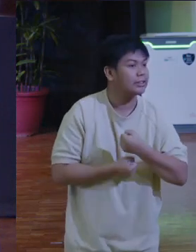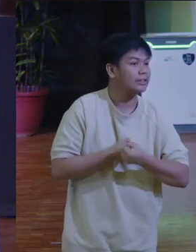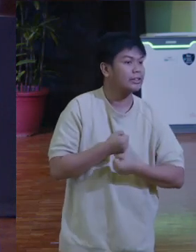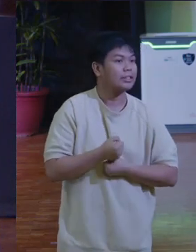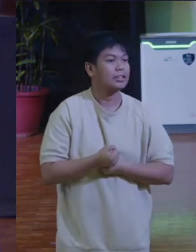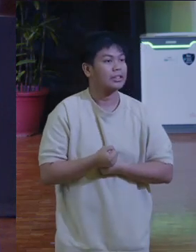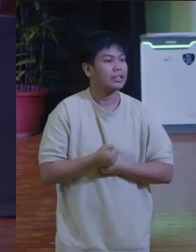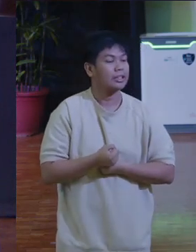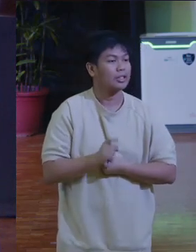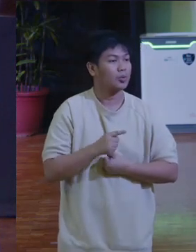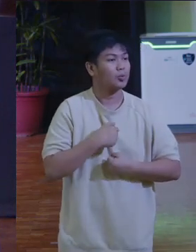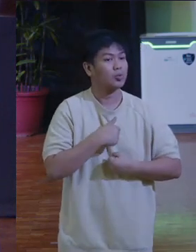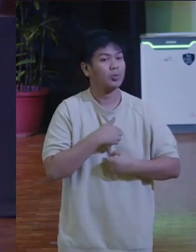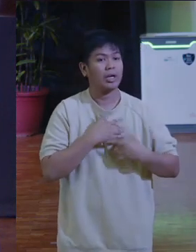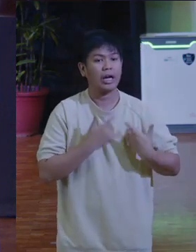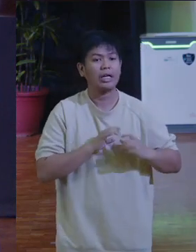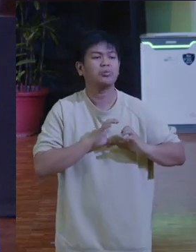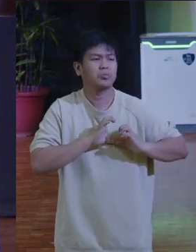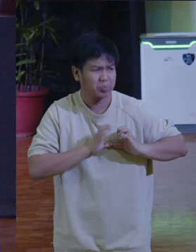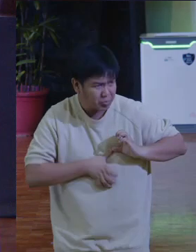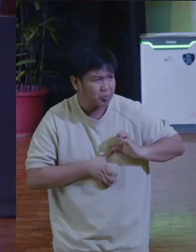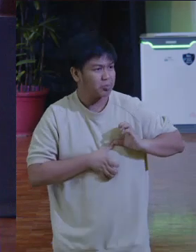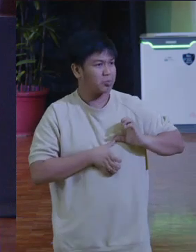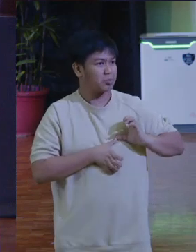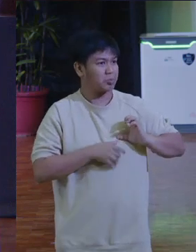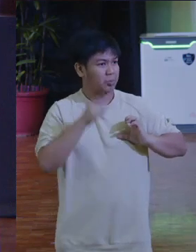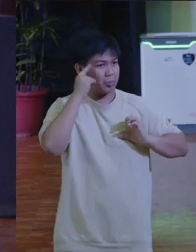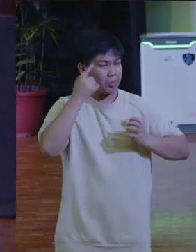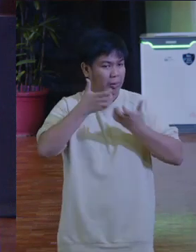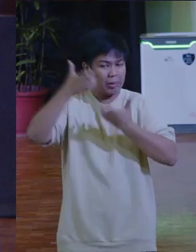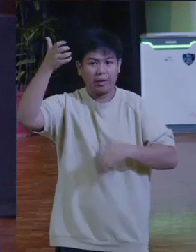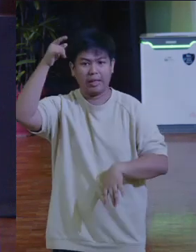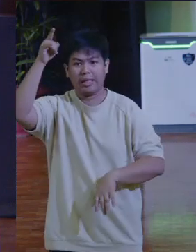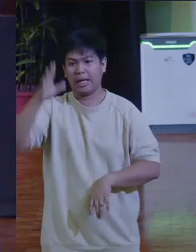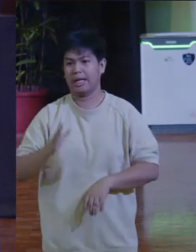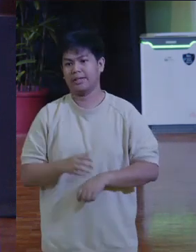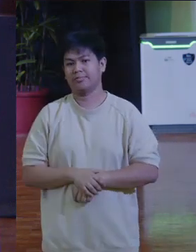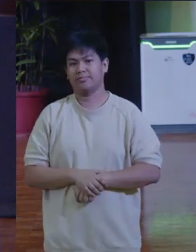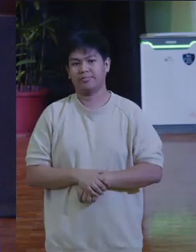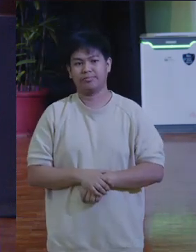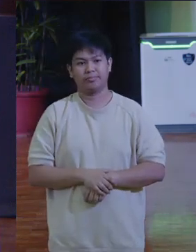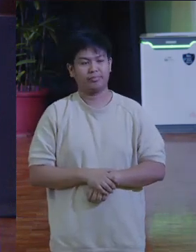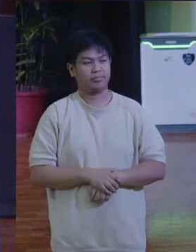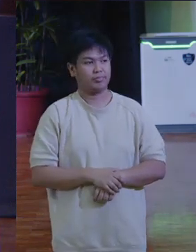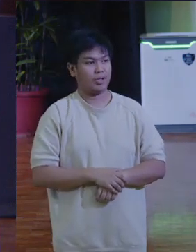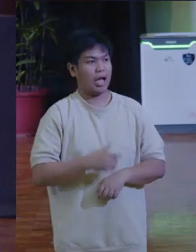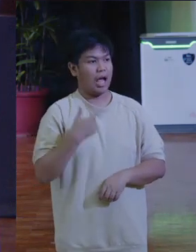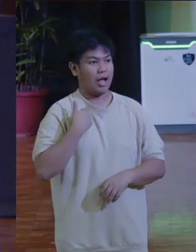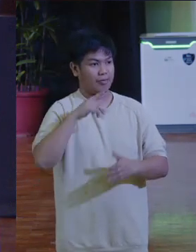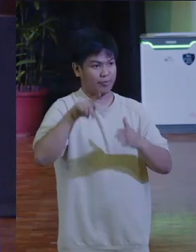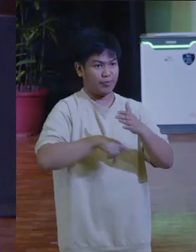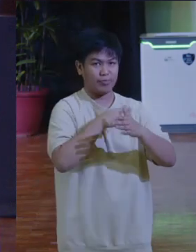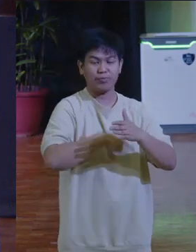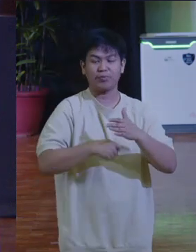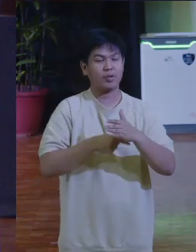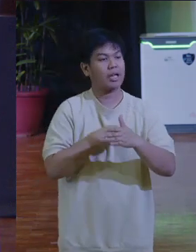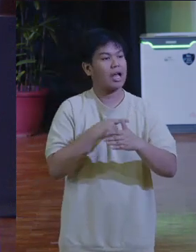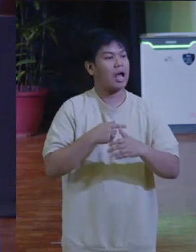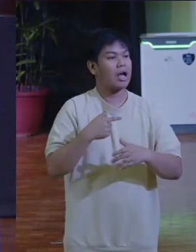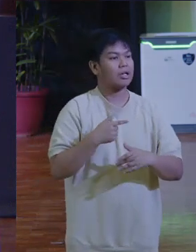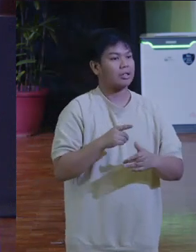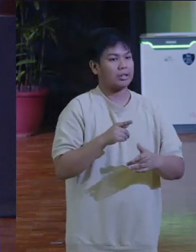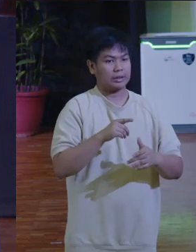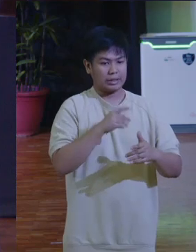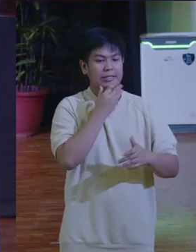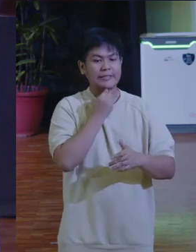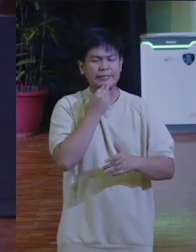taga-alipin. Sa Psalm 37 verses 1 to 4, makikita po natin sa awit na ito ang kanilang